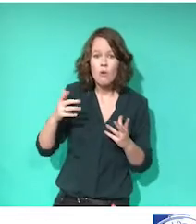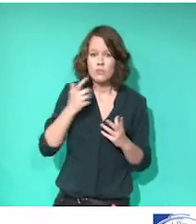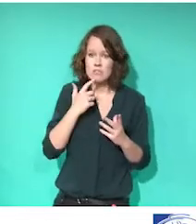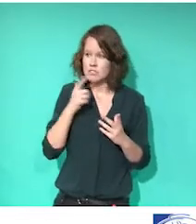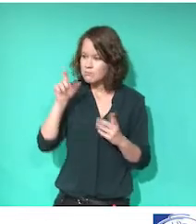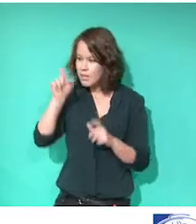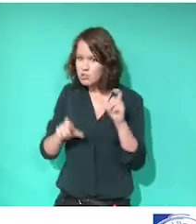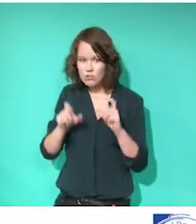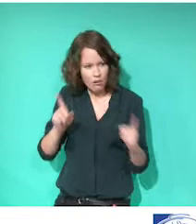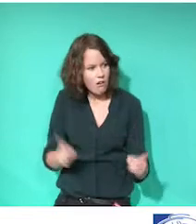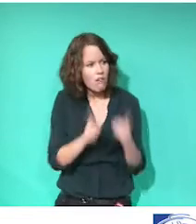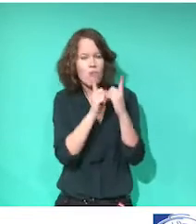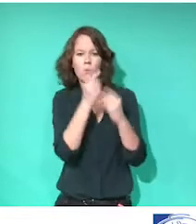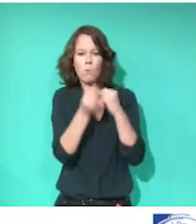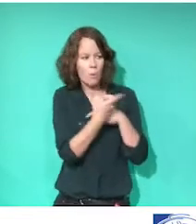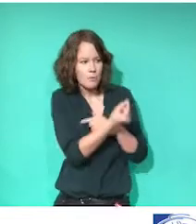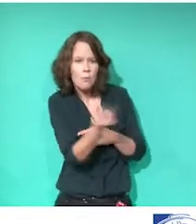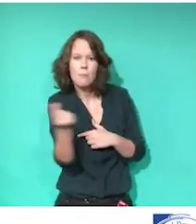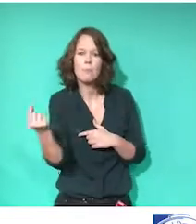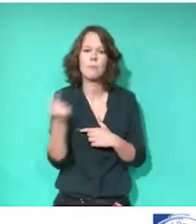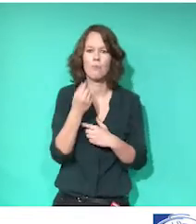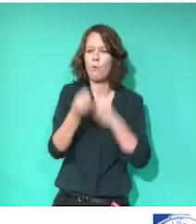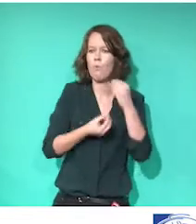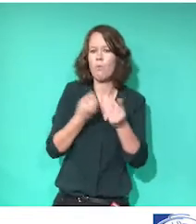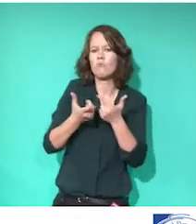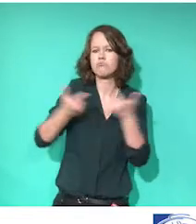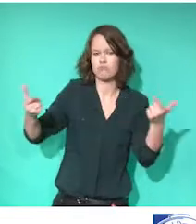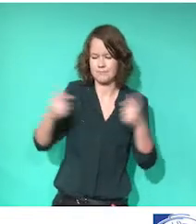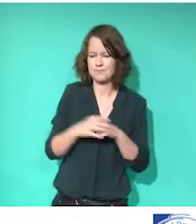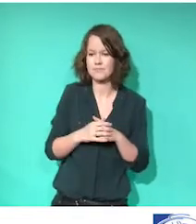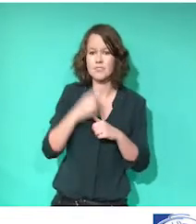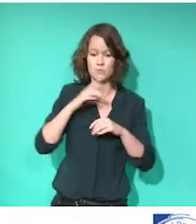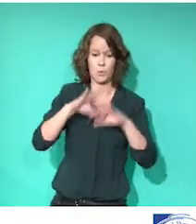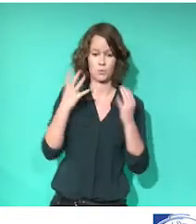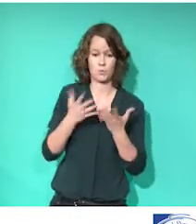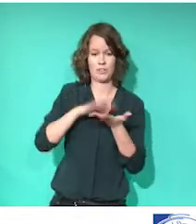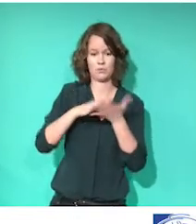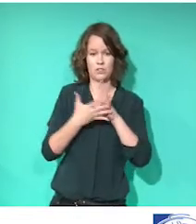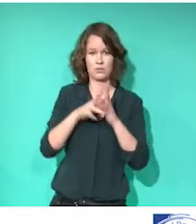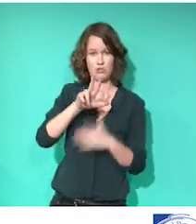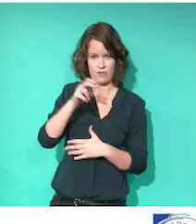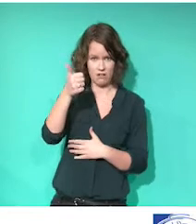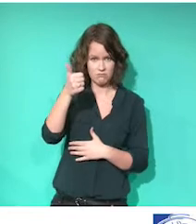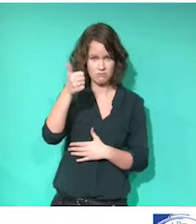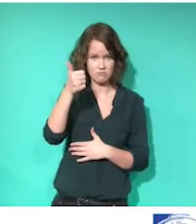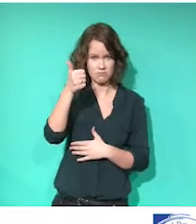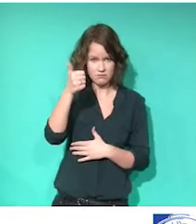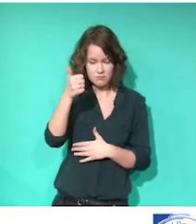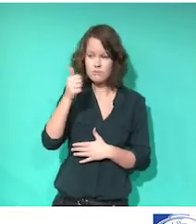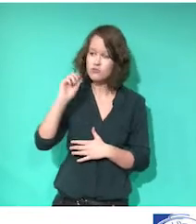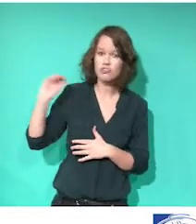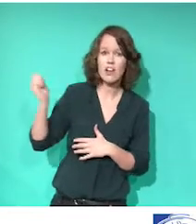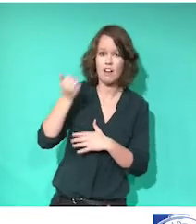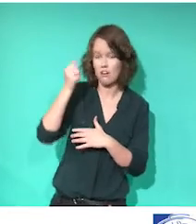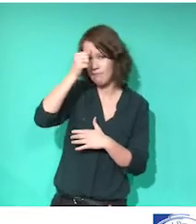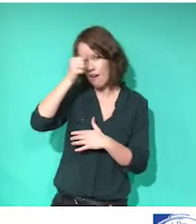travers des associations entre guillemets, entre associations et marraines. 31 associations ont pu donc se présenter, une vingtaine de parrains et de